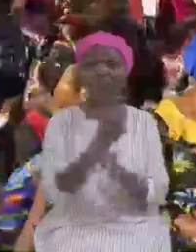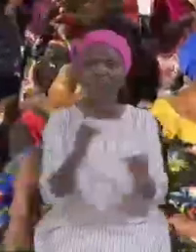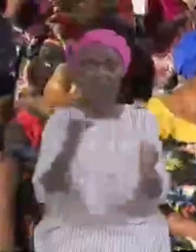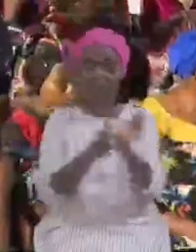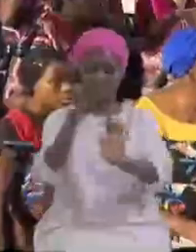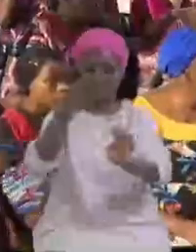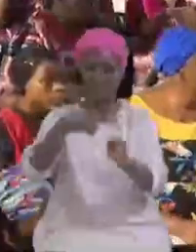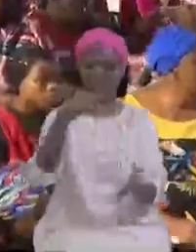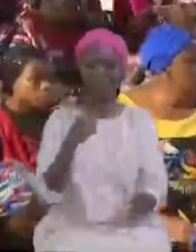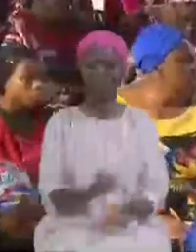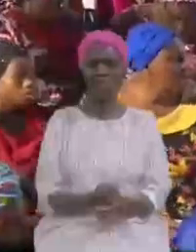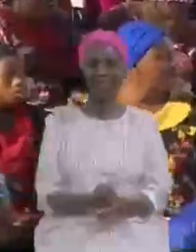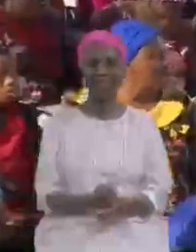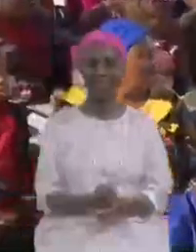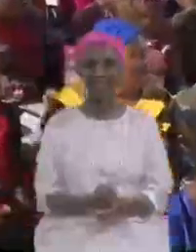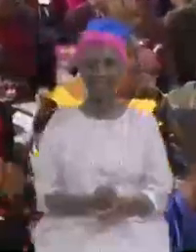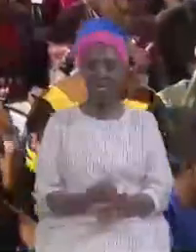de Jésus.